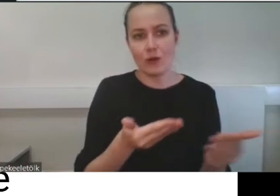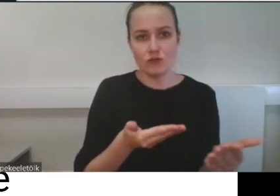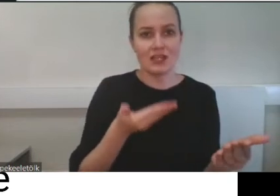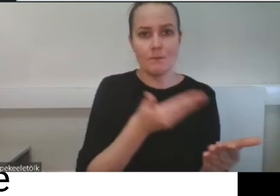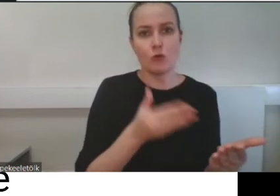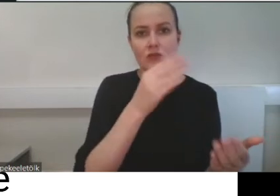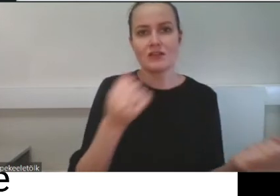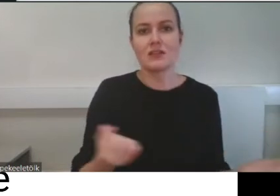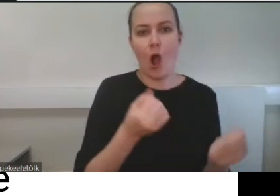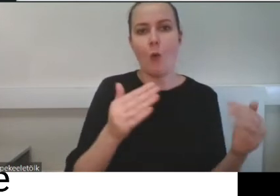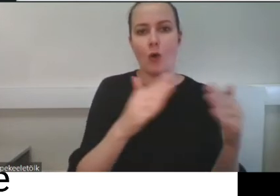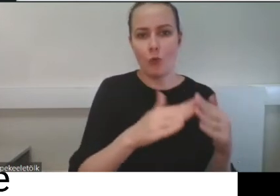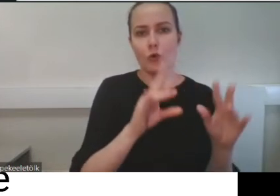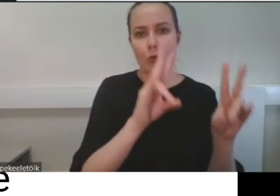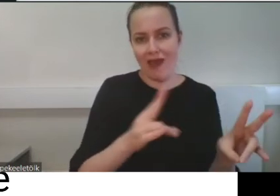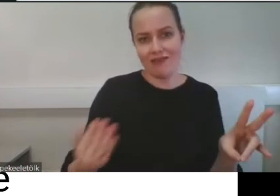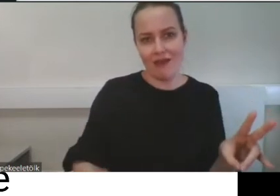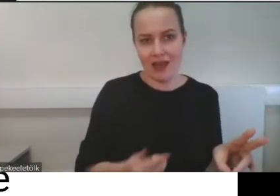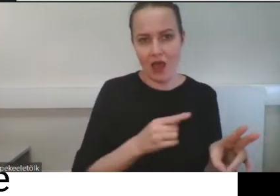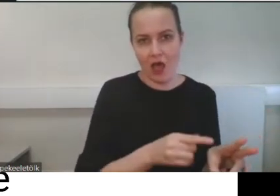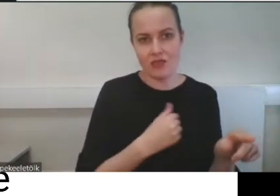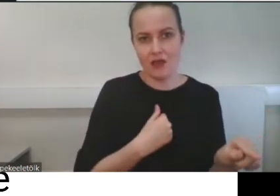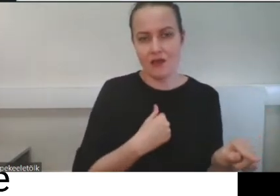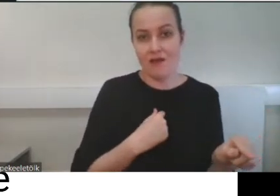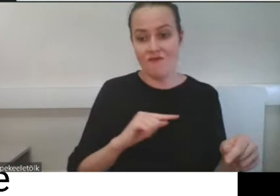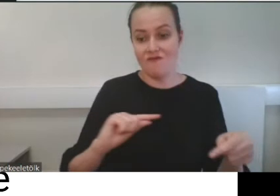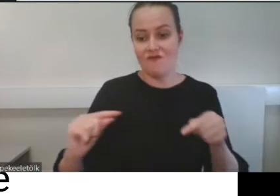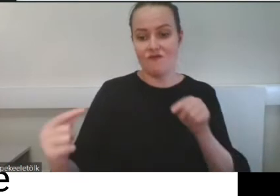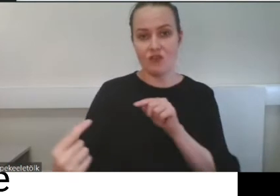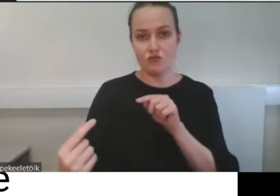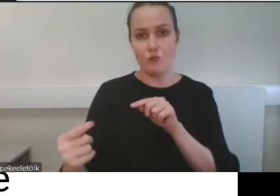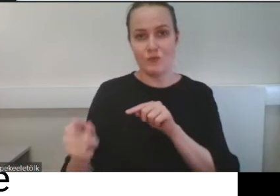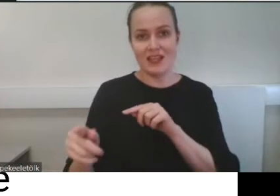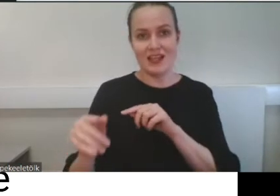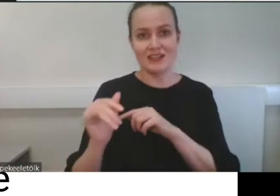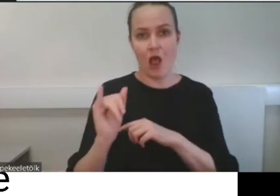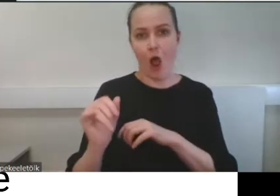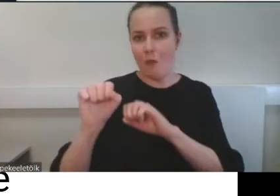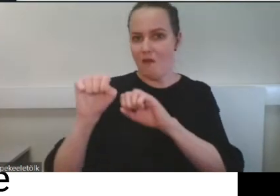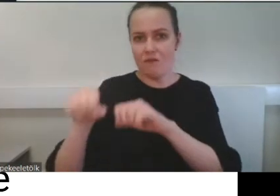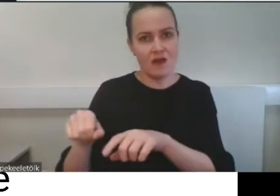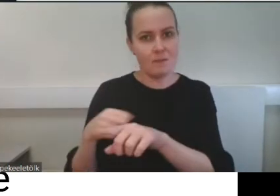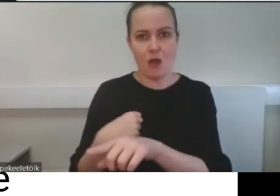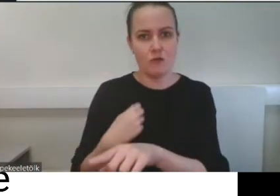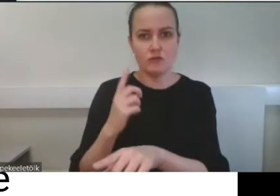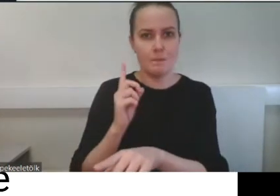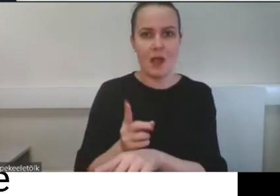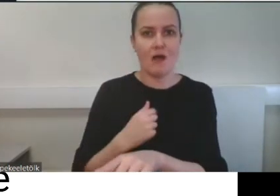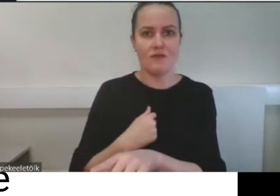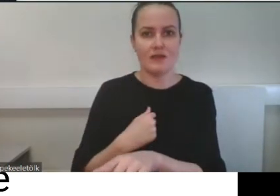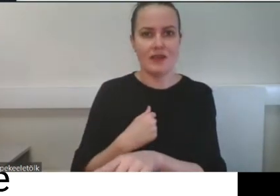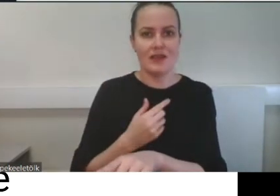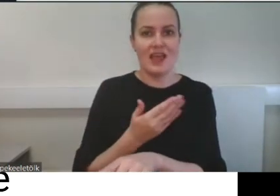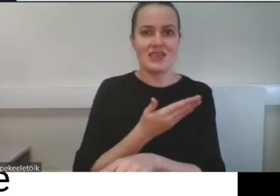kogutud teenuste osutamise eesmärgil, toetuste ja hüvitiste väljamaksmise eesmärgil, nende statistikaks kasutamine